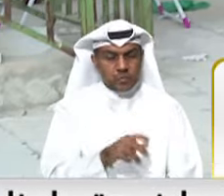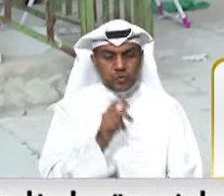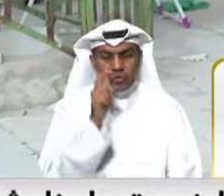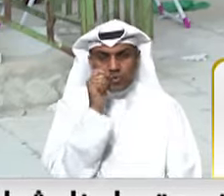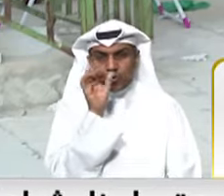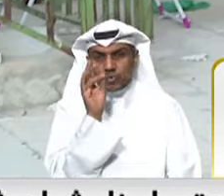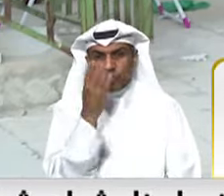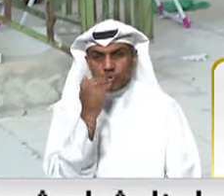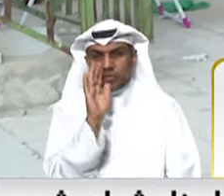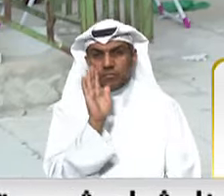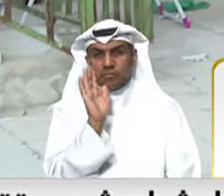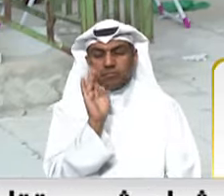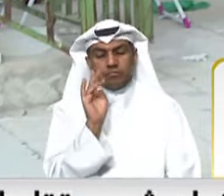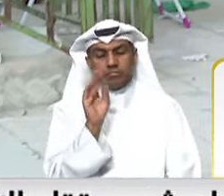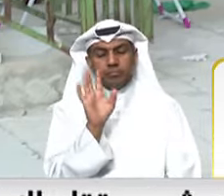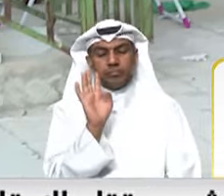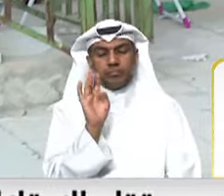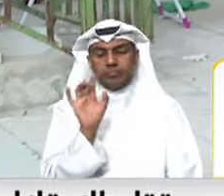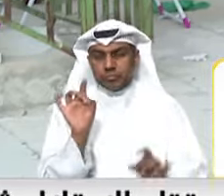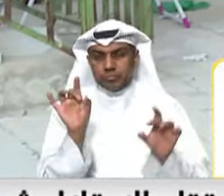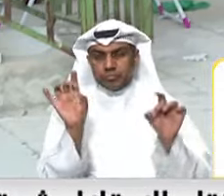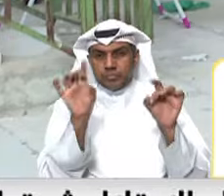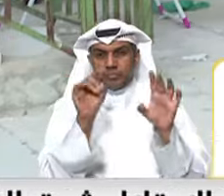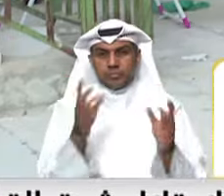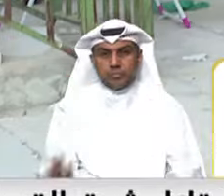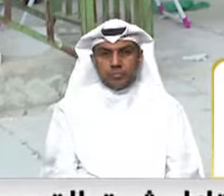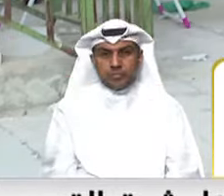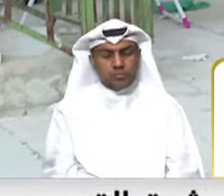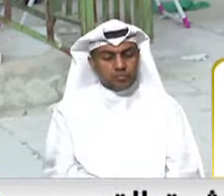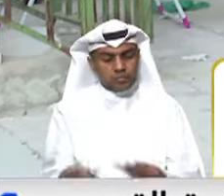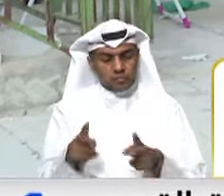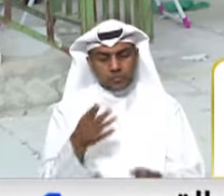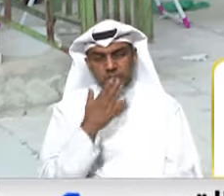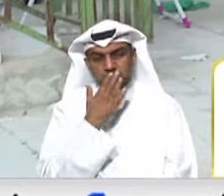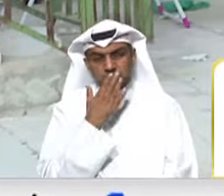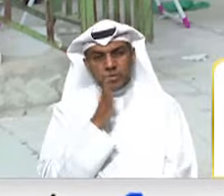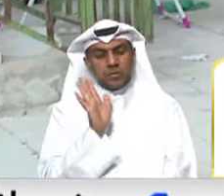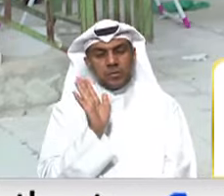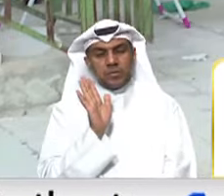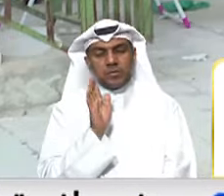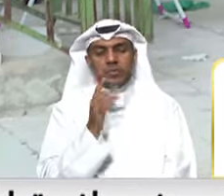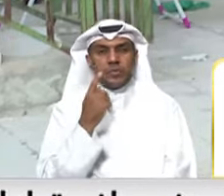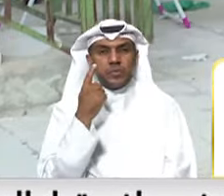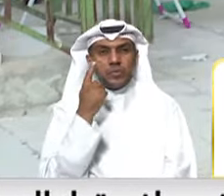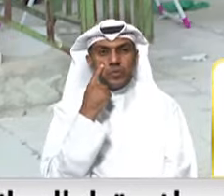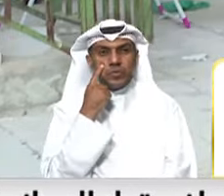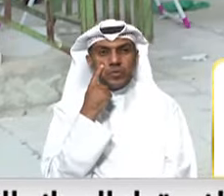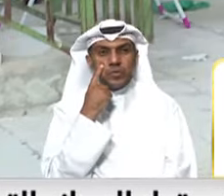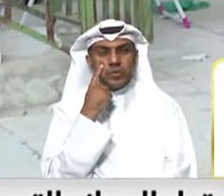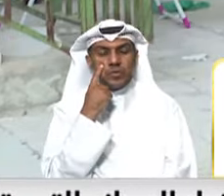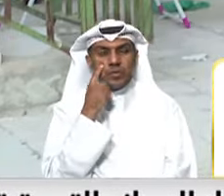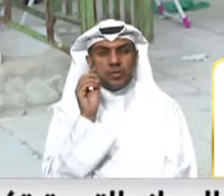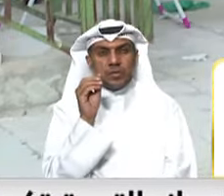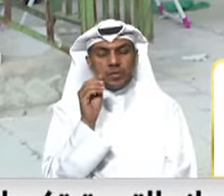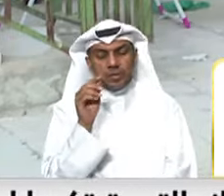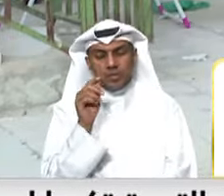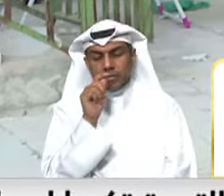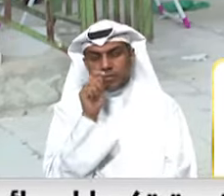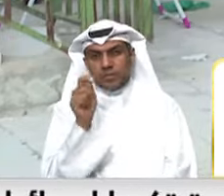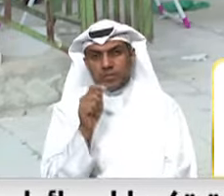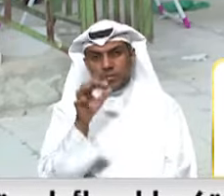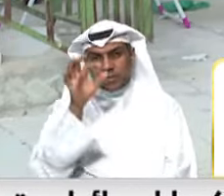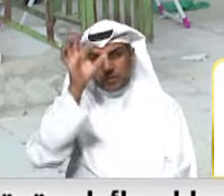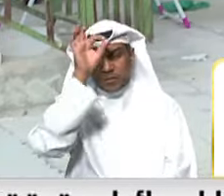القسيمه من زاب اذا ما اخلى واستجاب لانذار البلديه نقوم بعد ذلك بمخاطبه وزاره